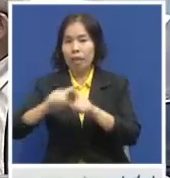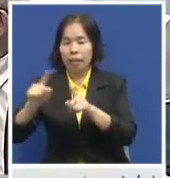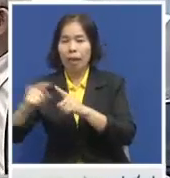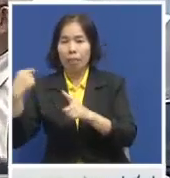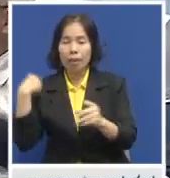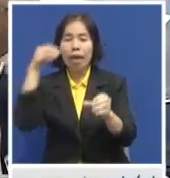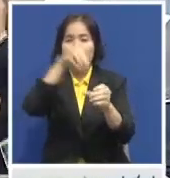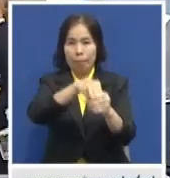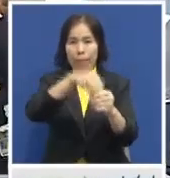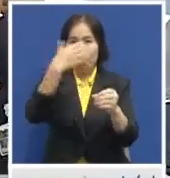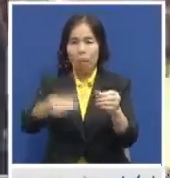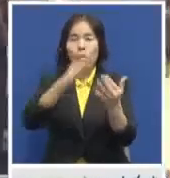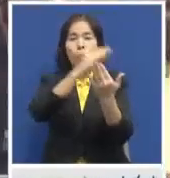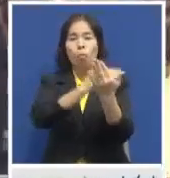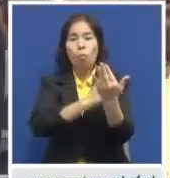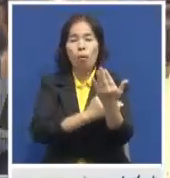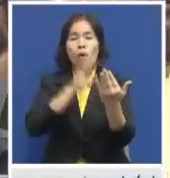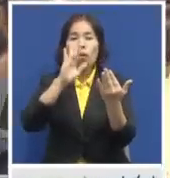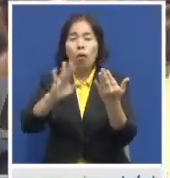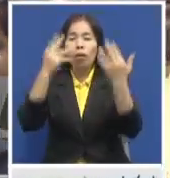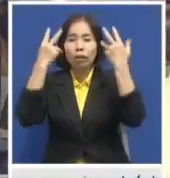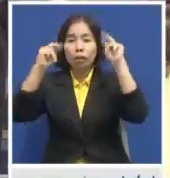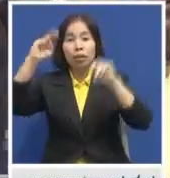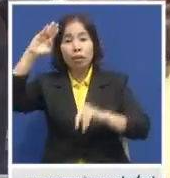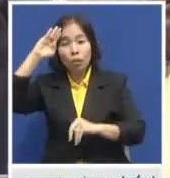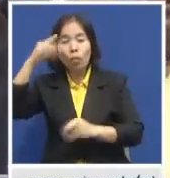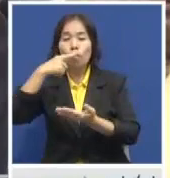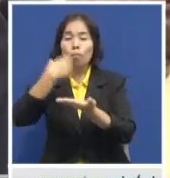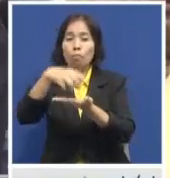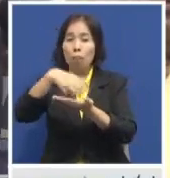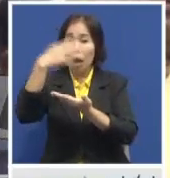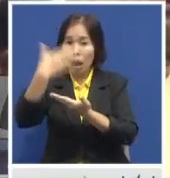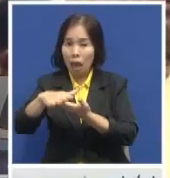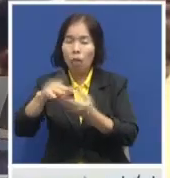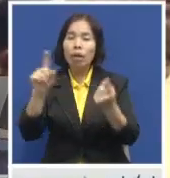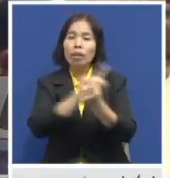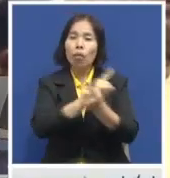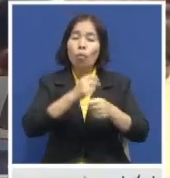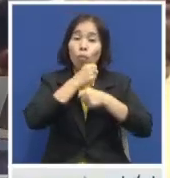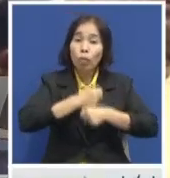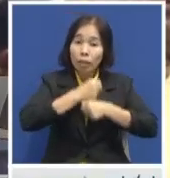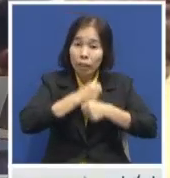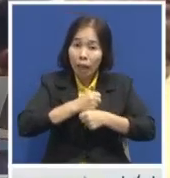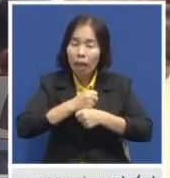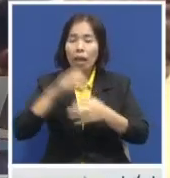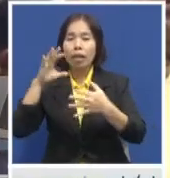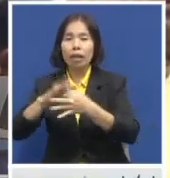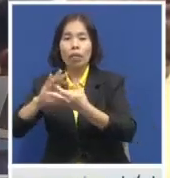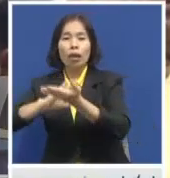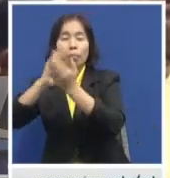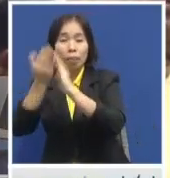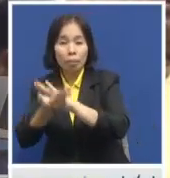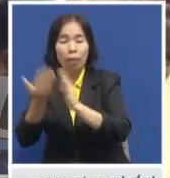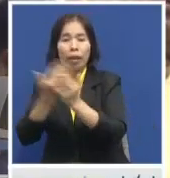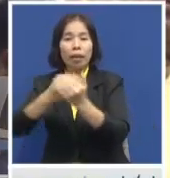บายที่ท่านนายกรัฐมนตรีได้นำเสนอไม่ว่าจะเป็นเรื่องของสังคมสูงอายุไม่ว่าจะเป็นเรื่องของการเปลี่ยนแปลงในเศรษฐกิจของประเท